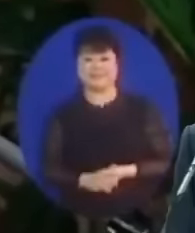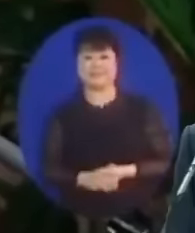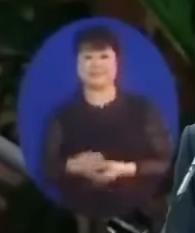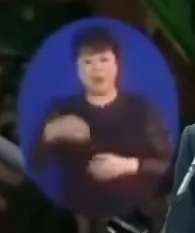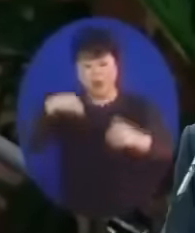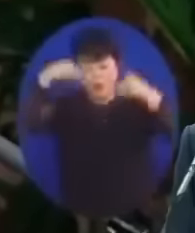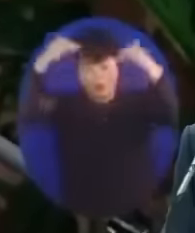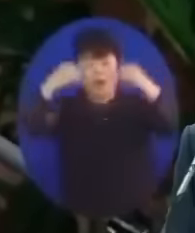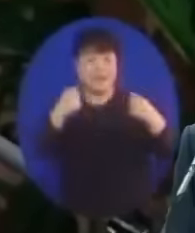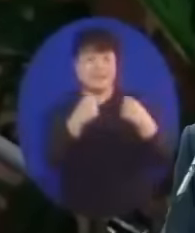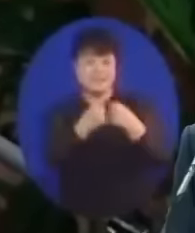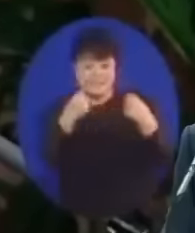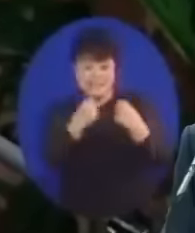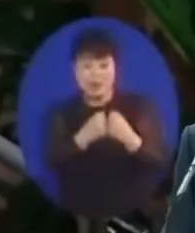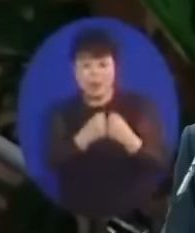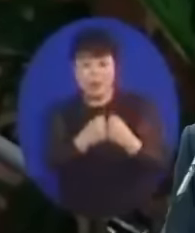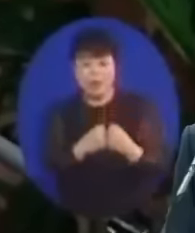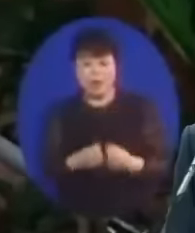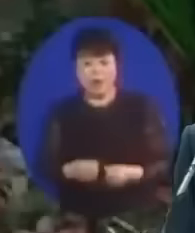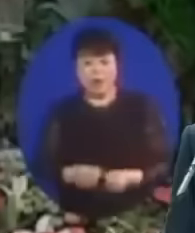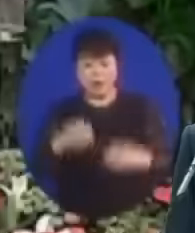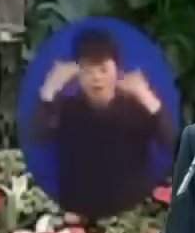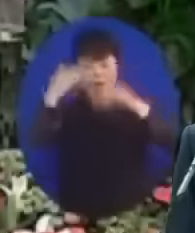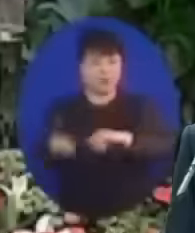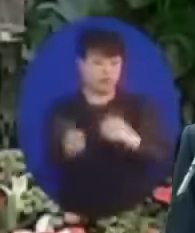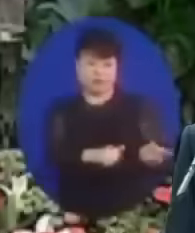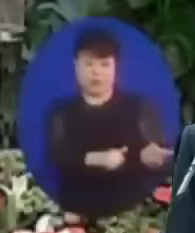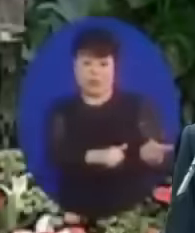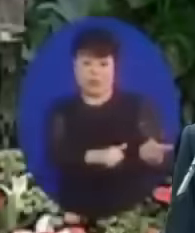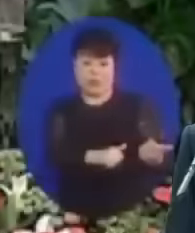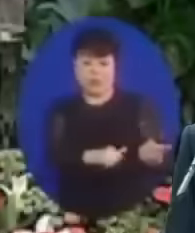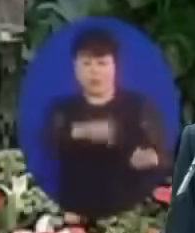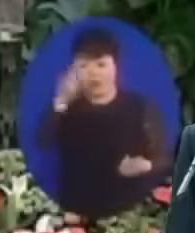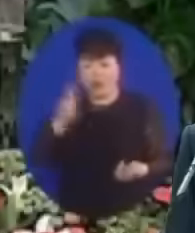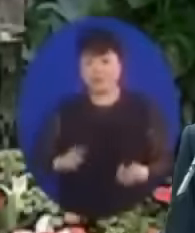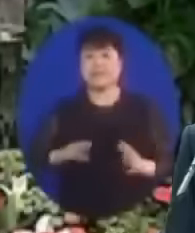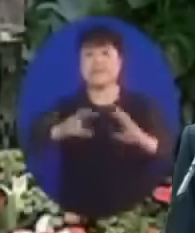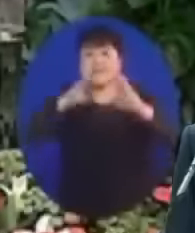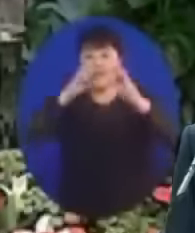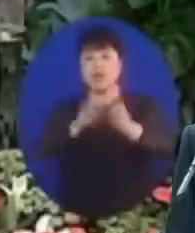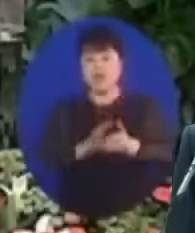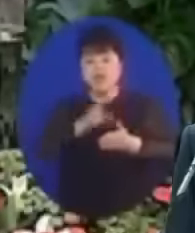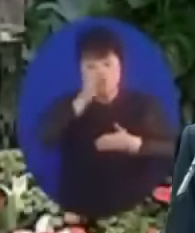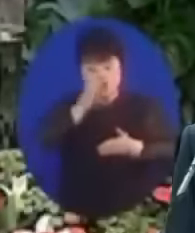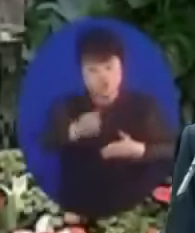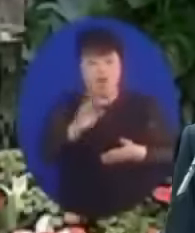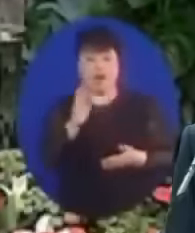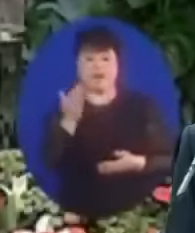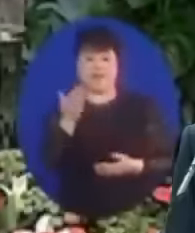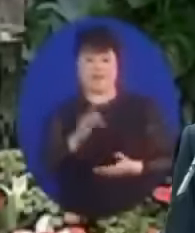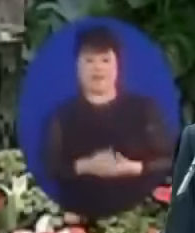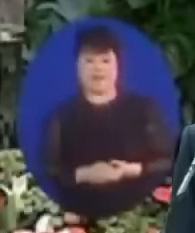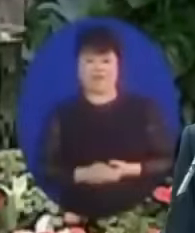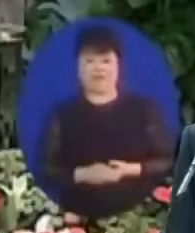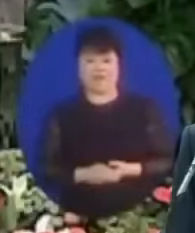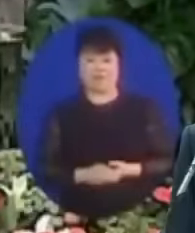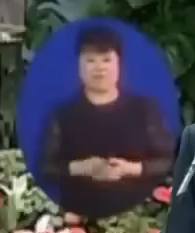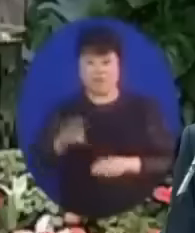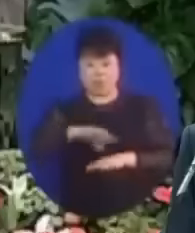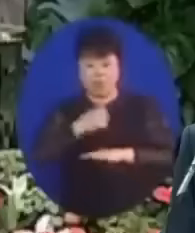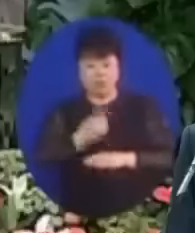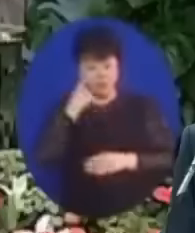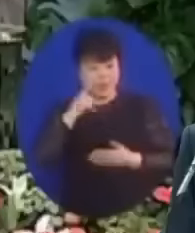나아가서 골리앗과 싸워서 골리앗을 죽이고 일량의 온 나라에서 유명한 사람이 되고 사울의 눈에